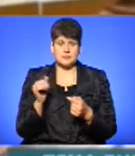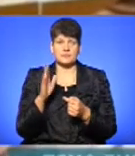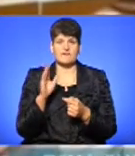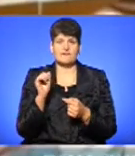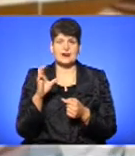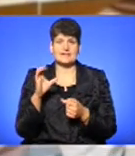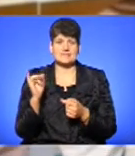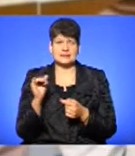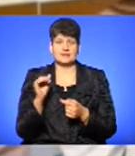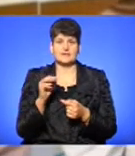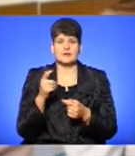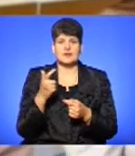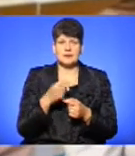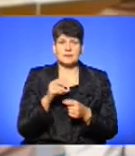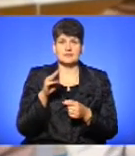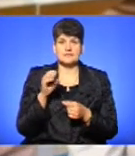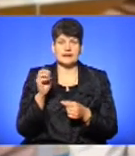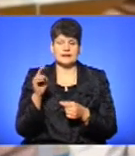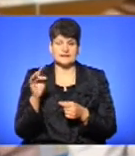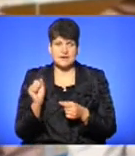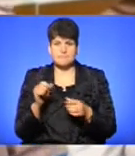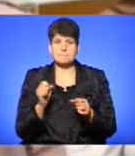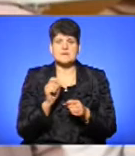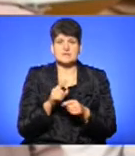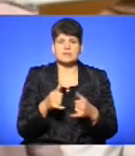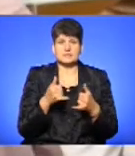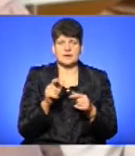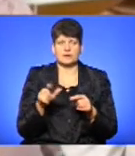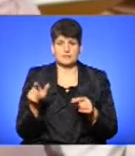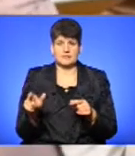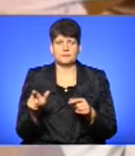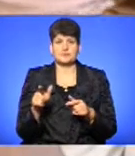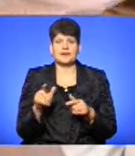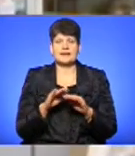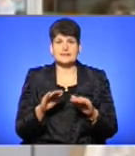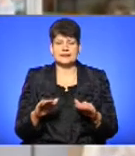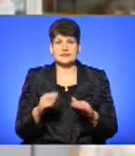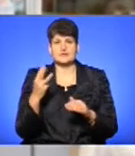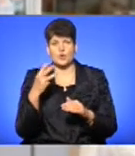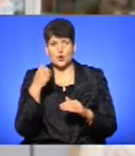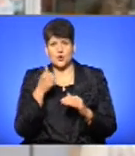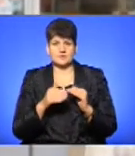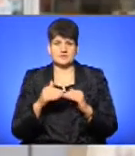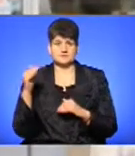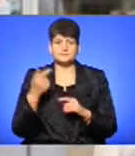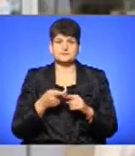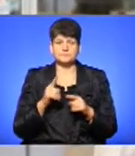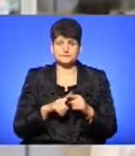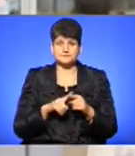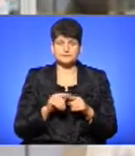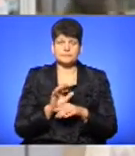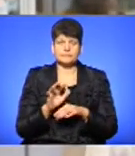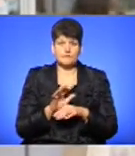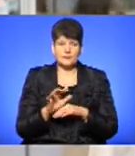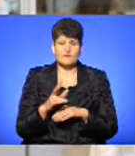Tetra, призначені для людей, а також для дітей з 3 років і старше. Це виробник Sanofi,